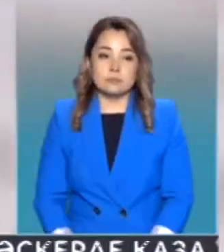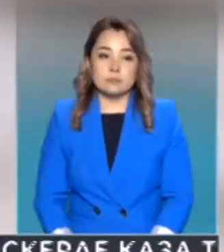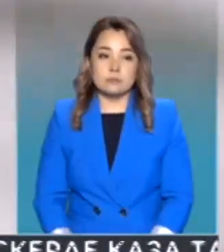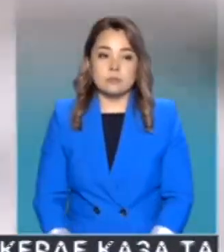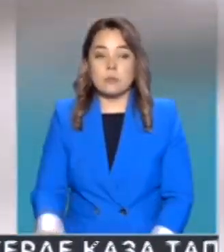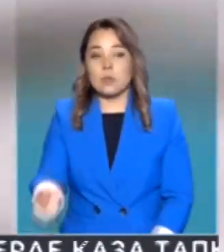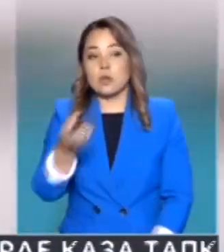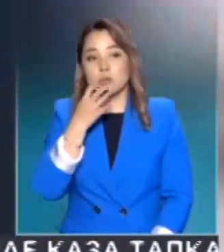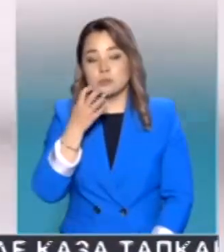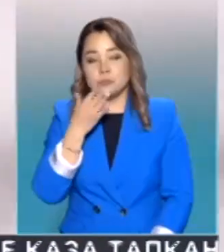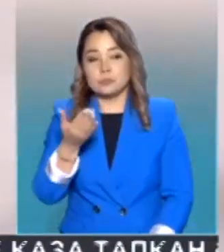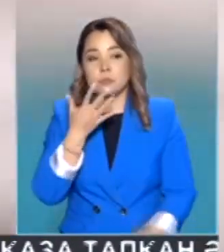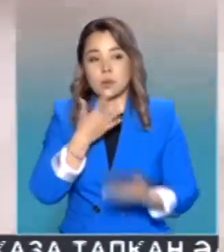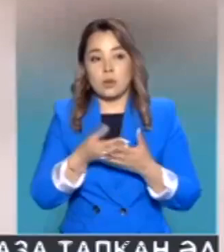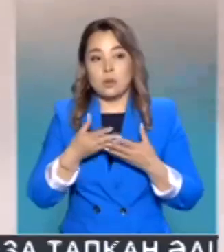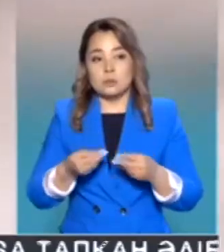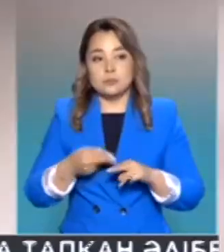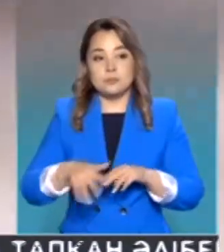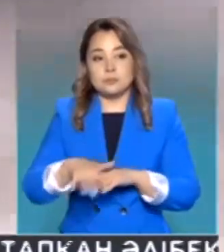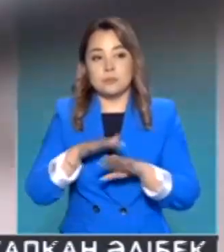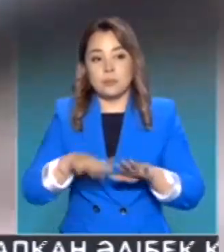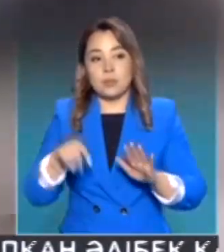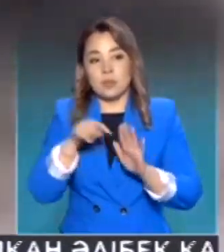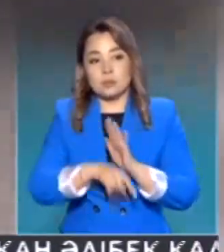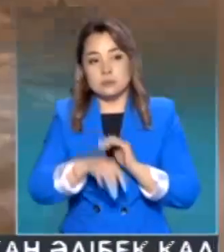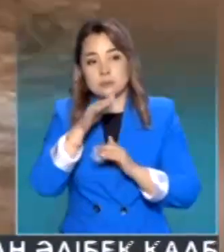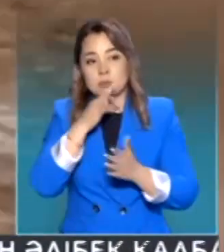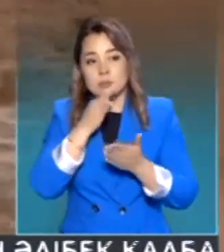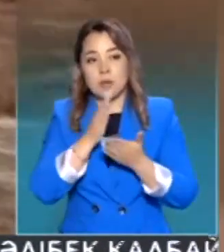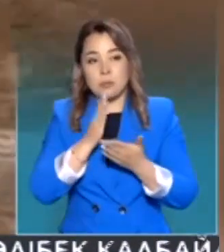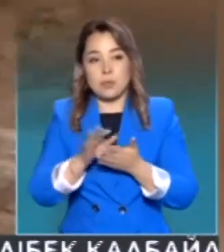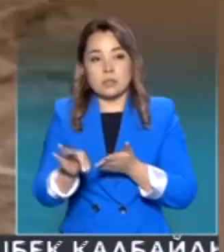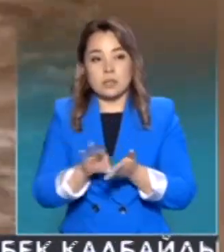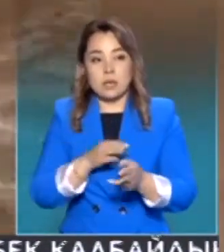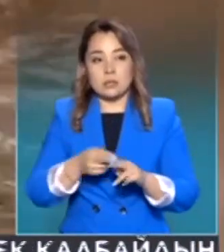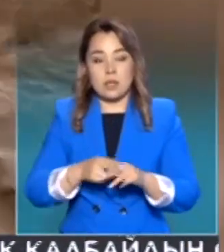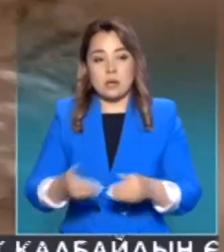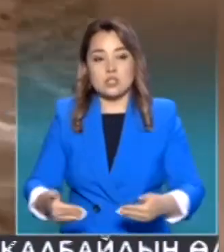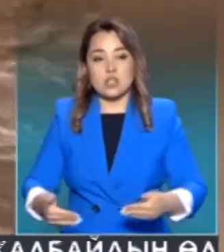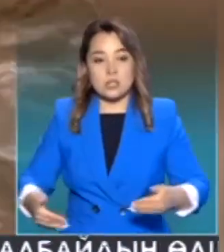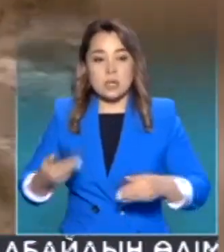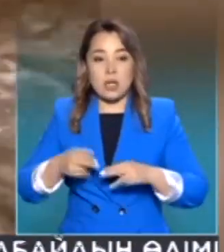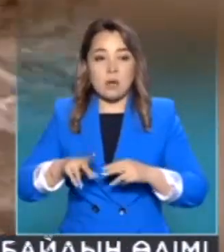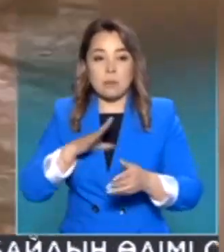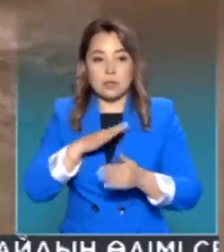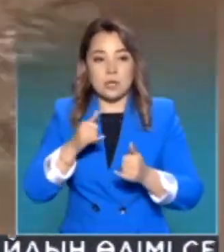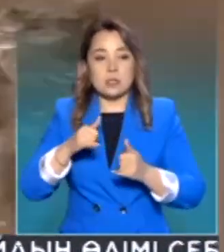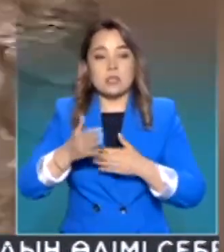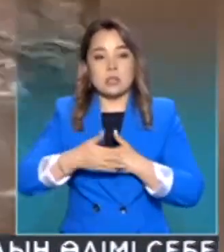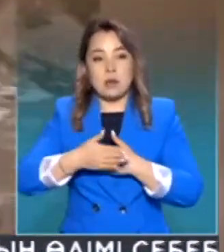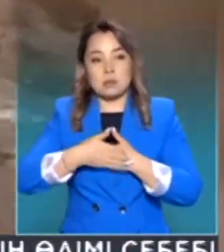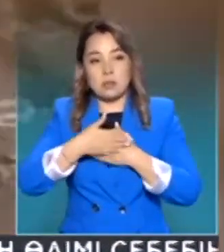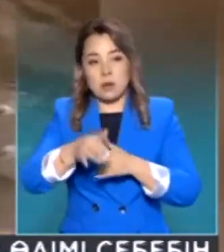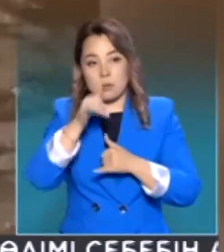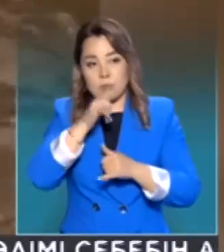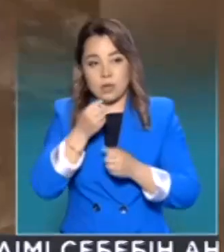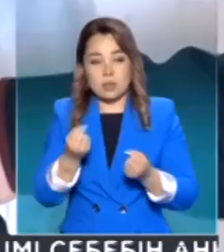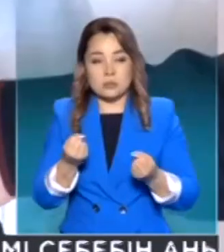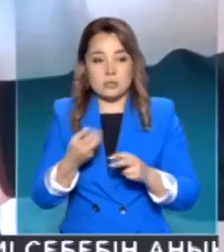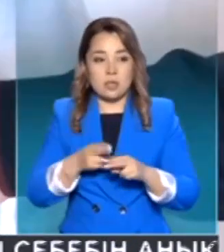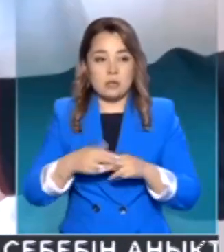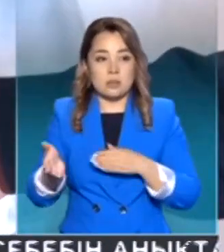Күн жауып кеткен соң үйге кірген Бүрейлжан артынша іштен шыға алмай қалды. Әп-сәтте тізеге жеткен су сыртқы есікті екпінімен аштырмай